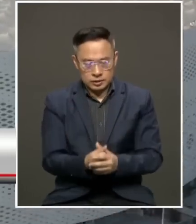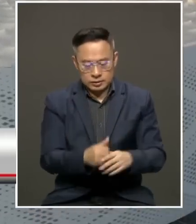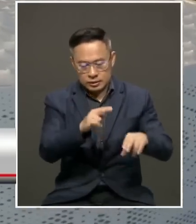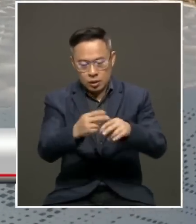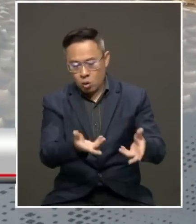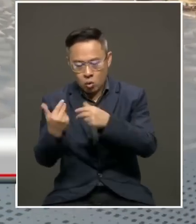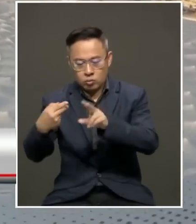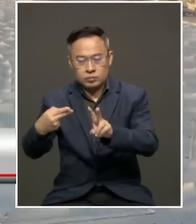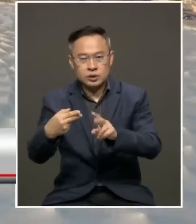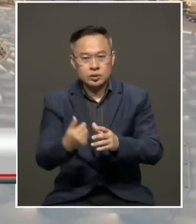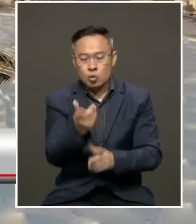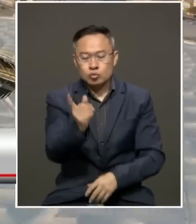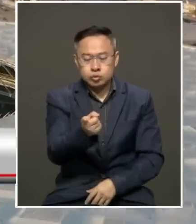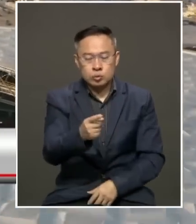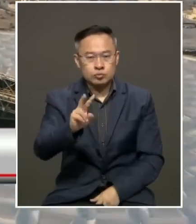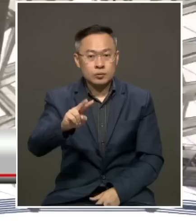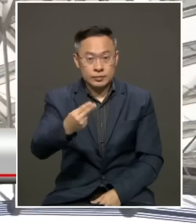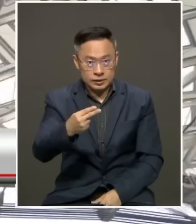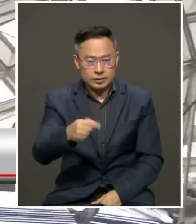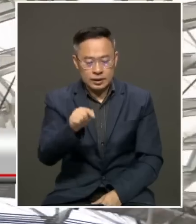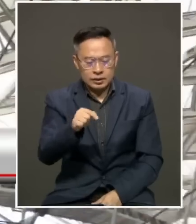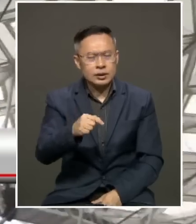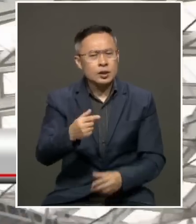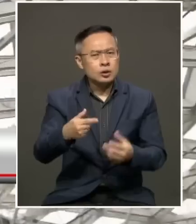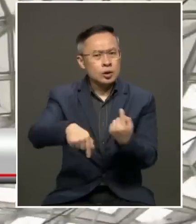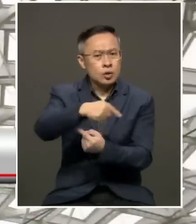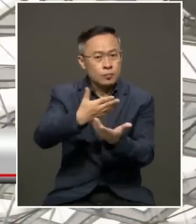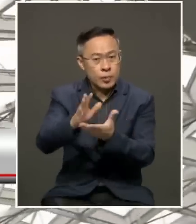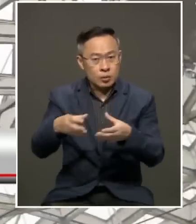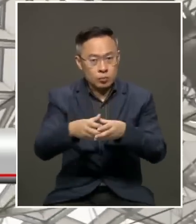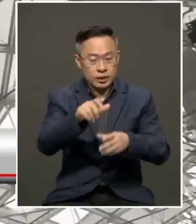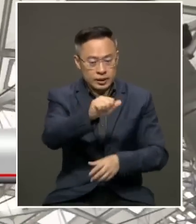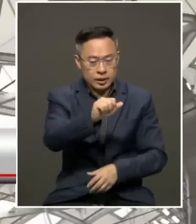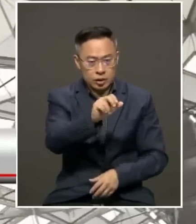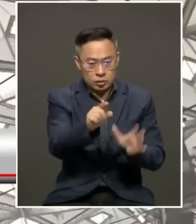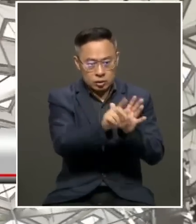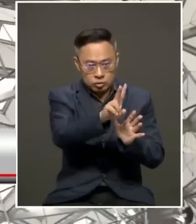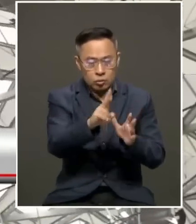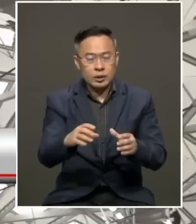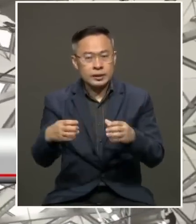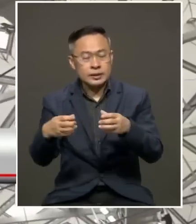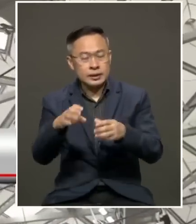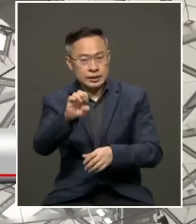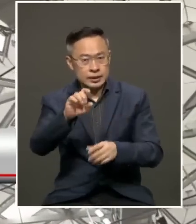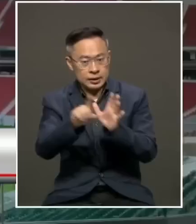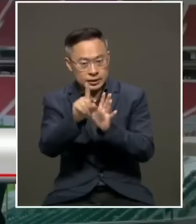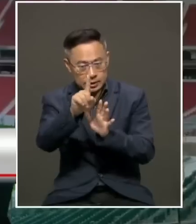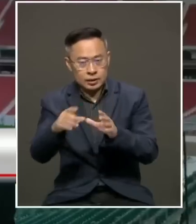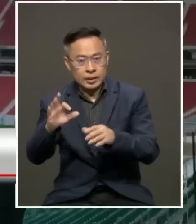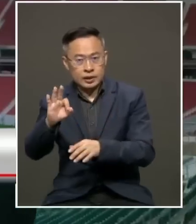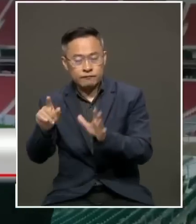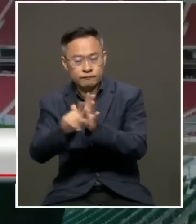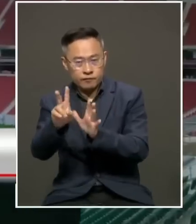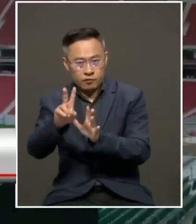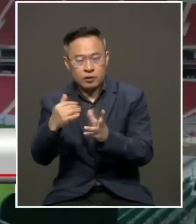แบ่งกลุ่มนะคะกลุ่ม A 2 Matchค่ะกลุ่ม B1 Matchกลุ่ม E1 Matchและรอบ 16